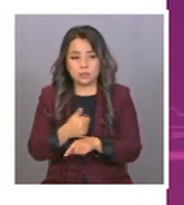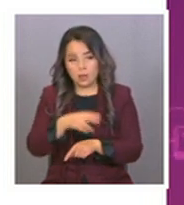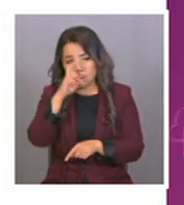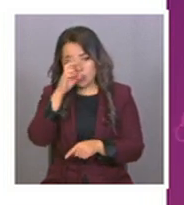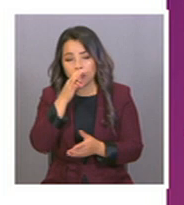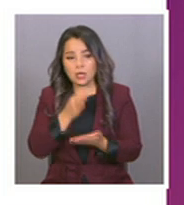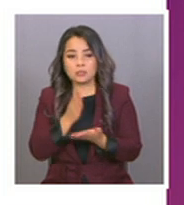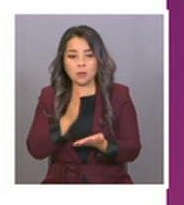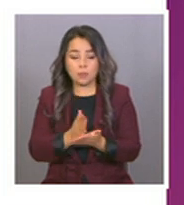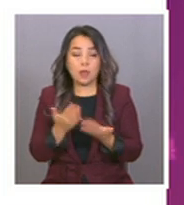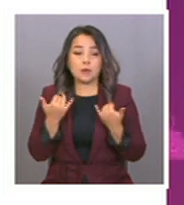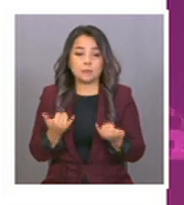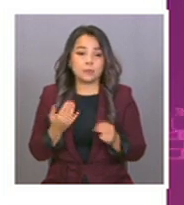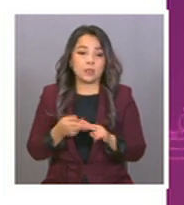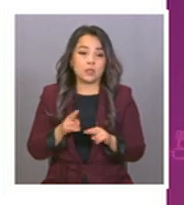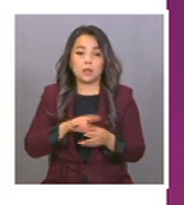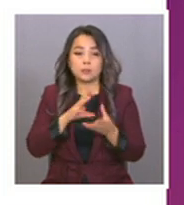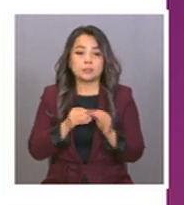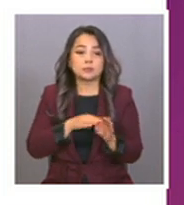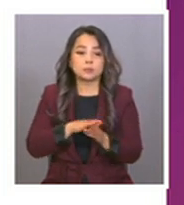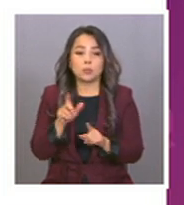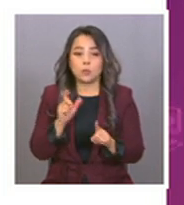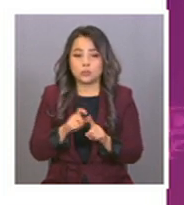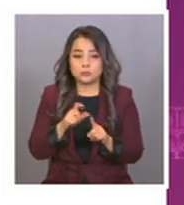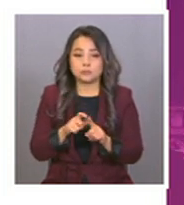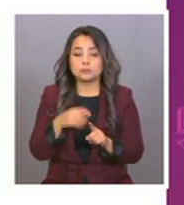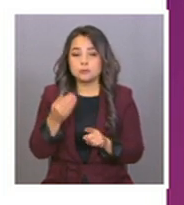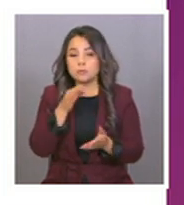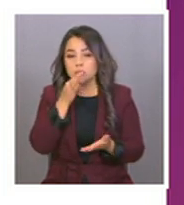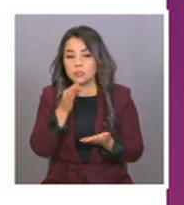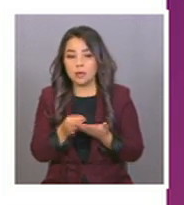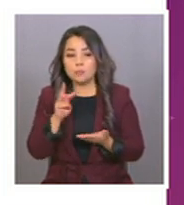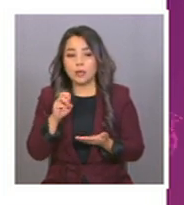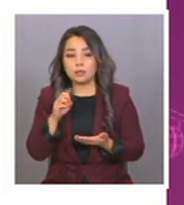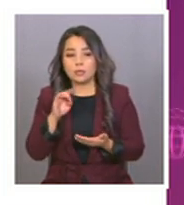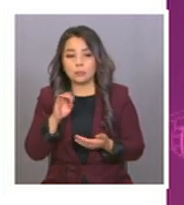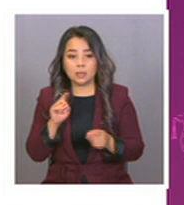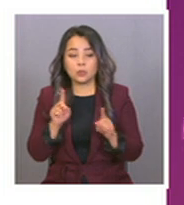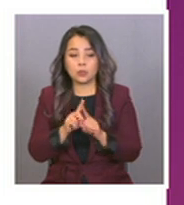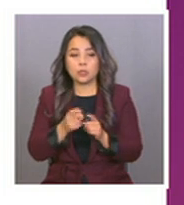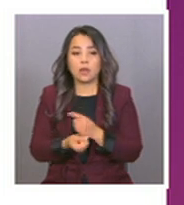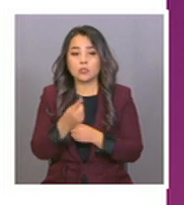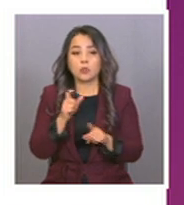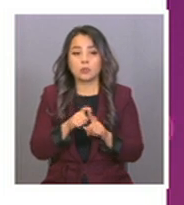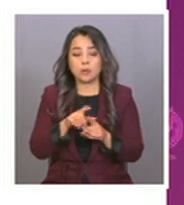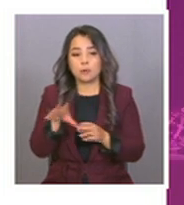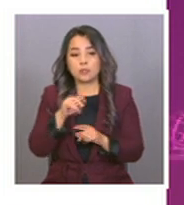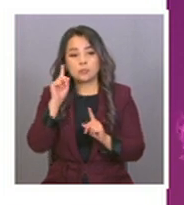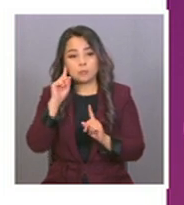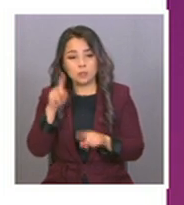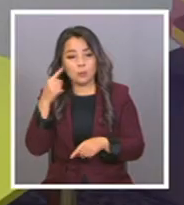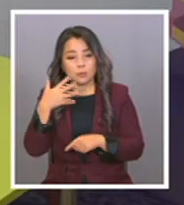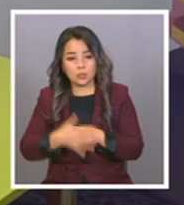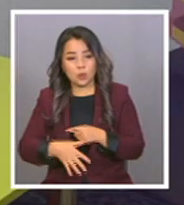Құрметті оқушылар, түгел сөздің түбі бір, түб атасы Майқы би деген сөздің қайдан шыққан енді түсіндіңіздер деп